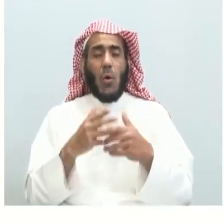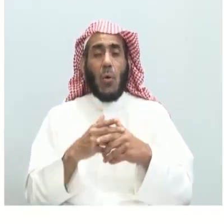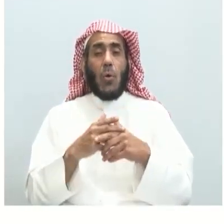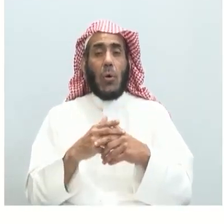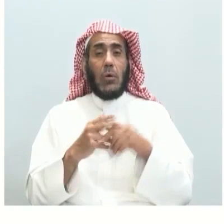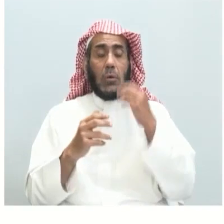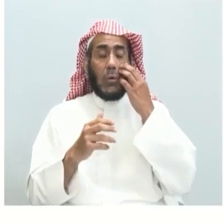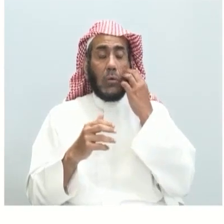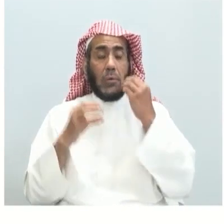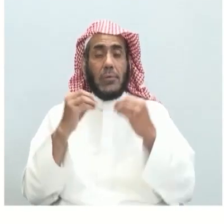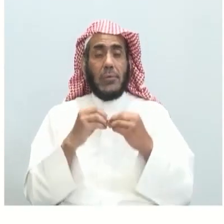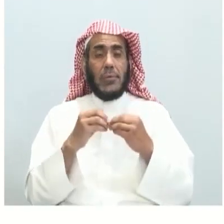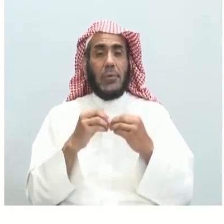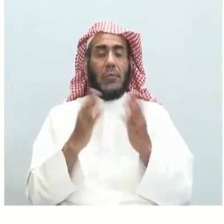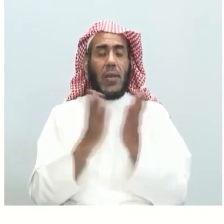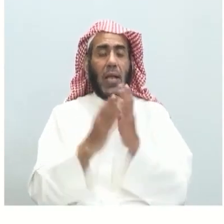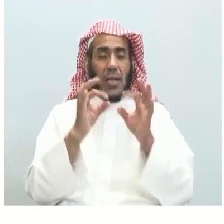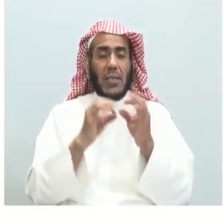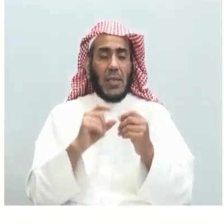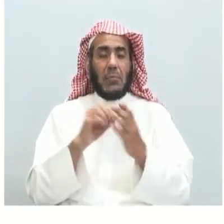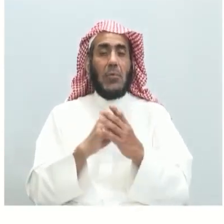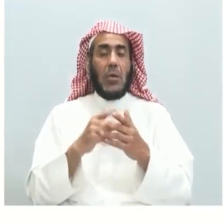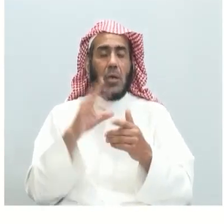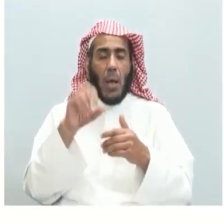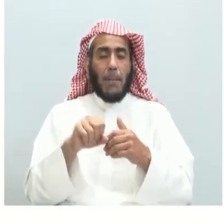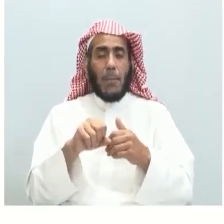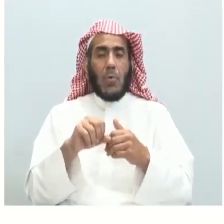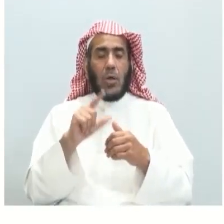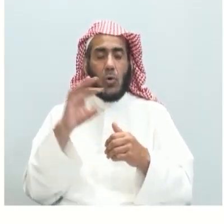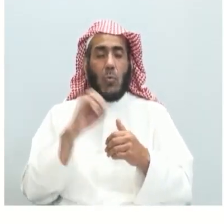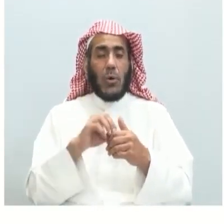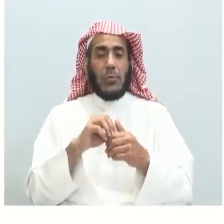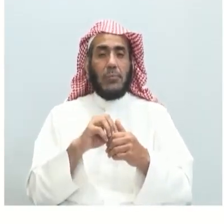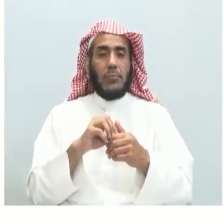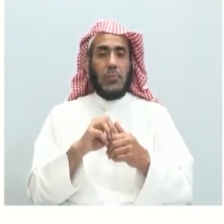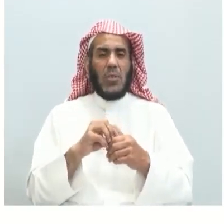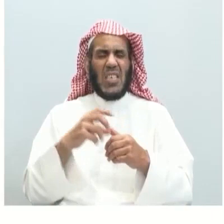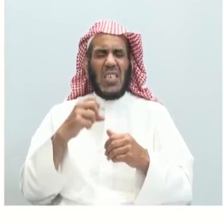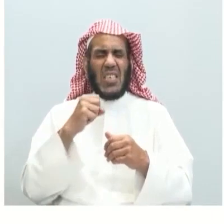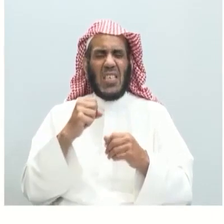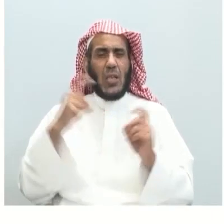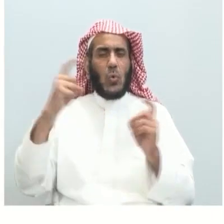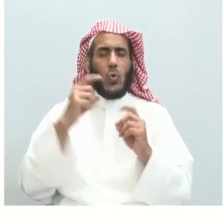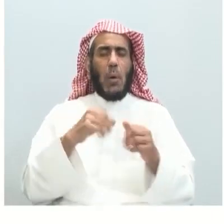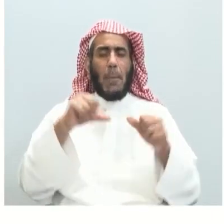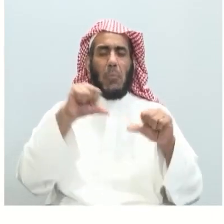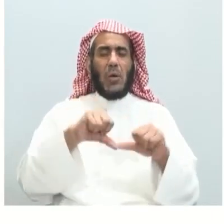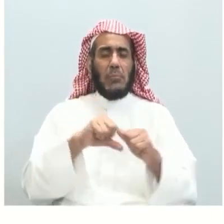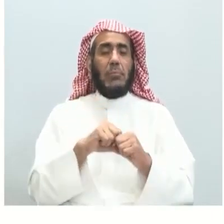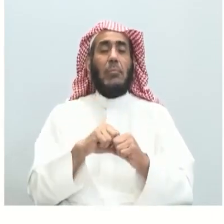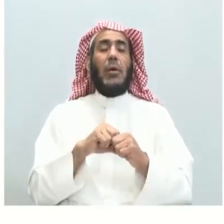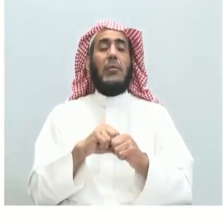ما اخذناه في الايات الكريمات نعم الجواب هو شده الخصومه بالباطل شده